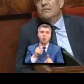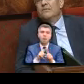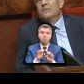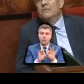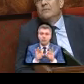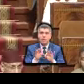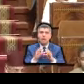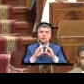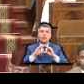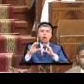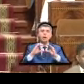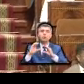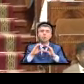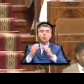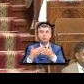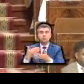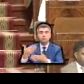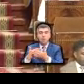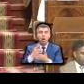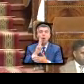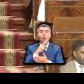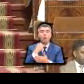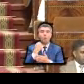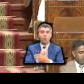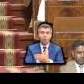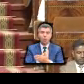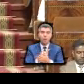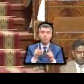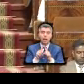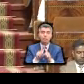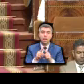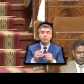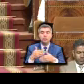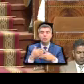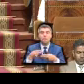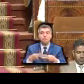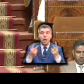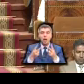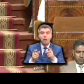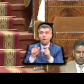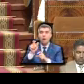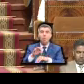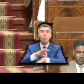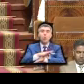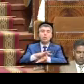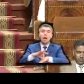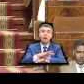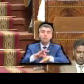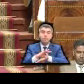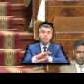التواصلية التي ستعتمدها الحكومة للتعريف بهذا المرسوم لدى الموظفين العموميين